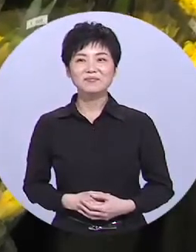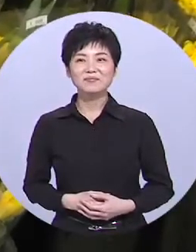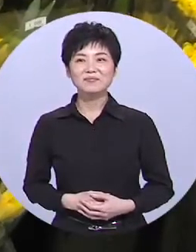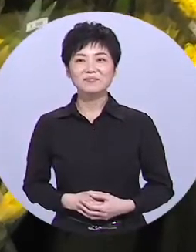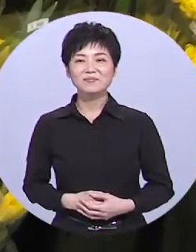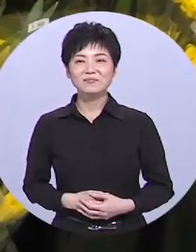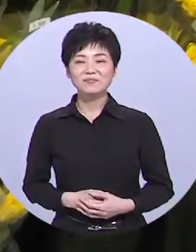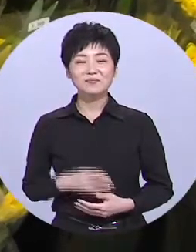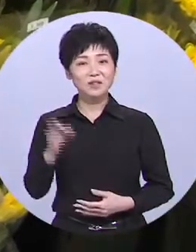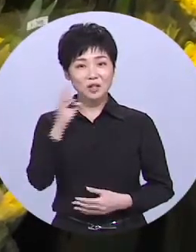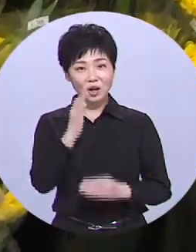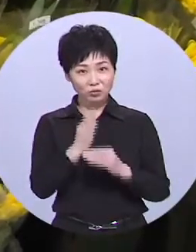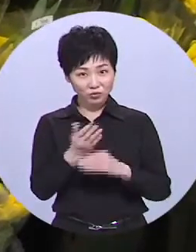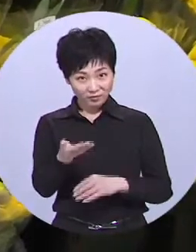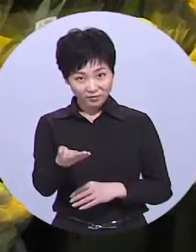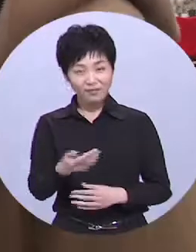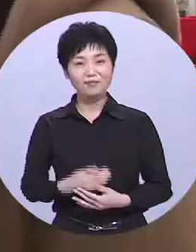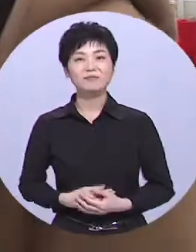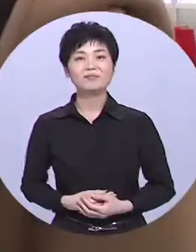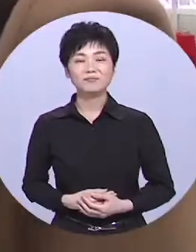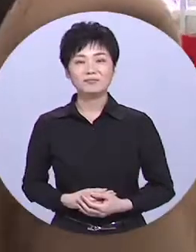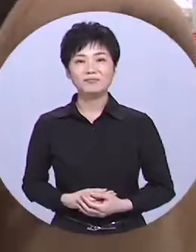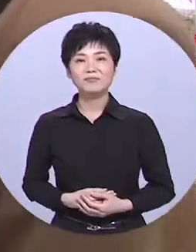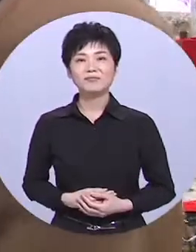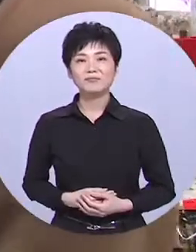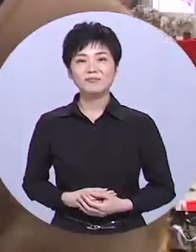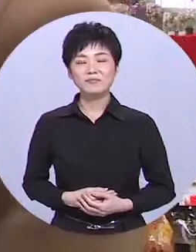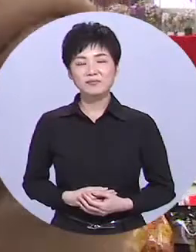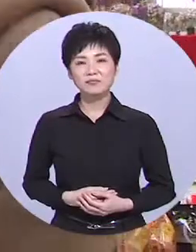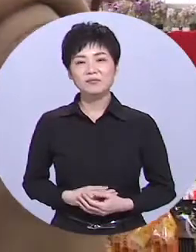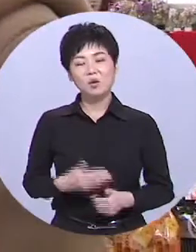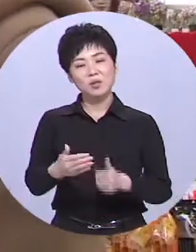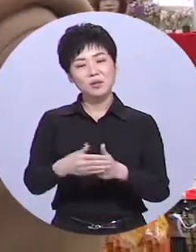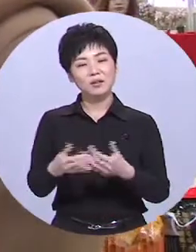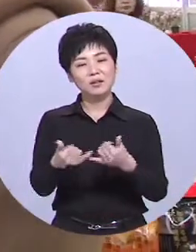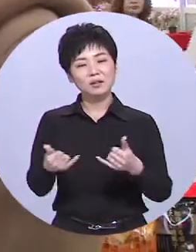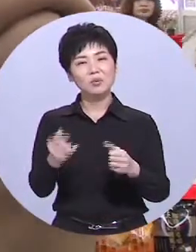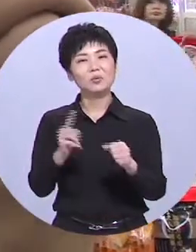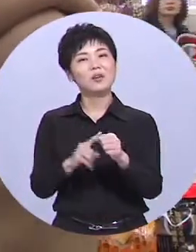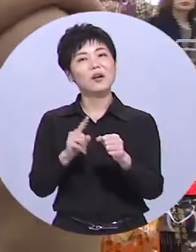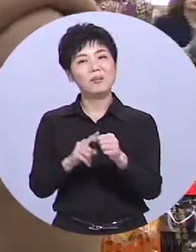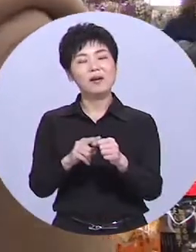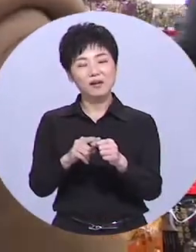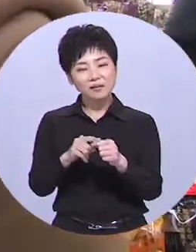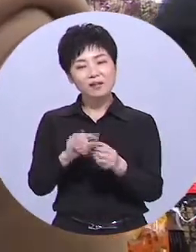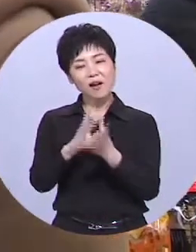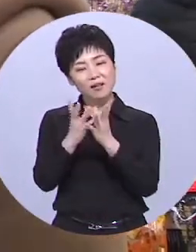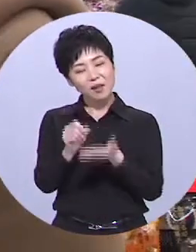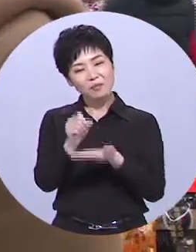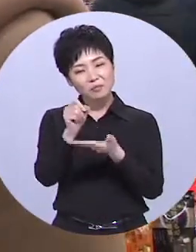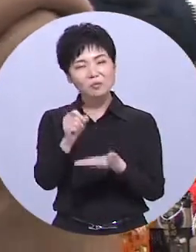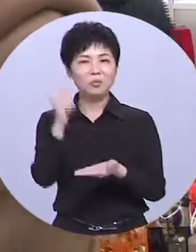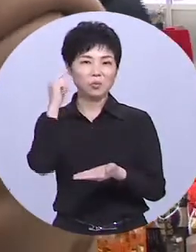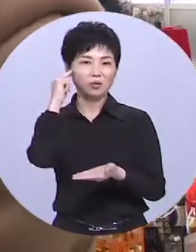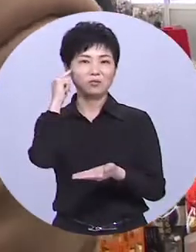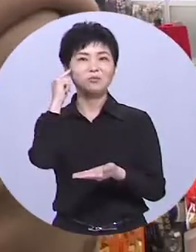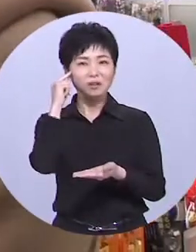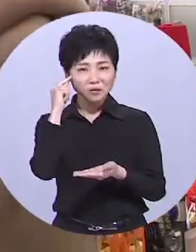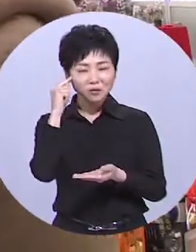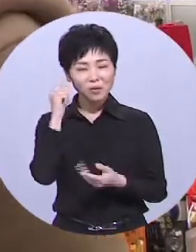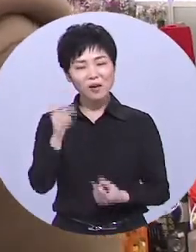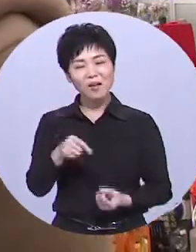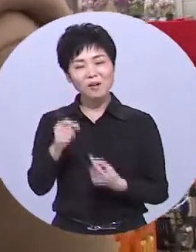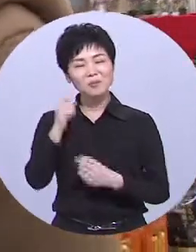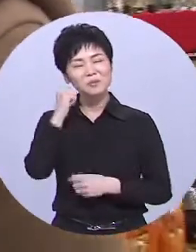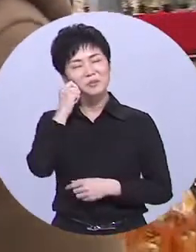何かお探しですか？ あ、どうもこんにちは。 こんにちは。 いや、今お世話になっている人にこうお花プレゼントしようと思ってるんですけど、はい、たくさんあってち